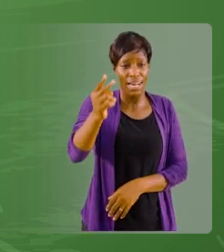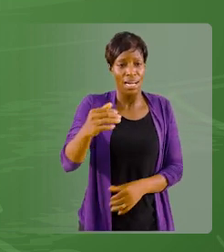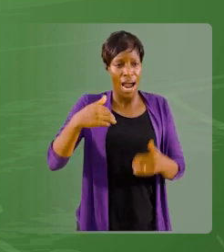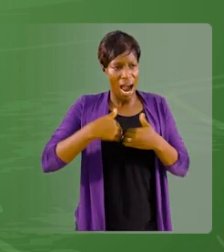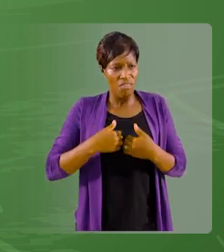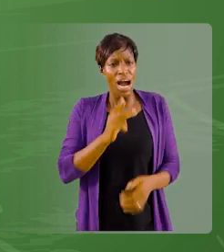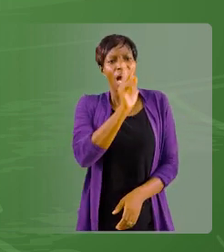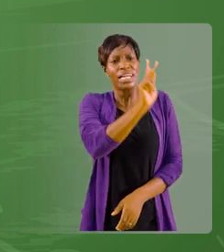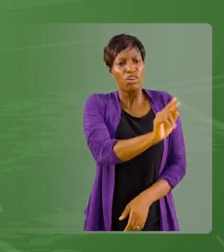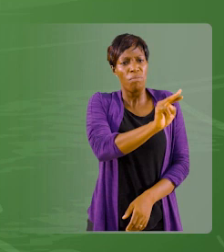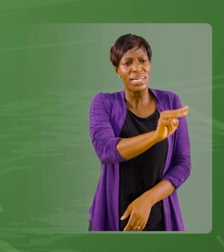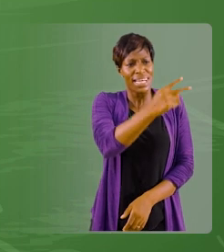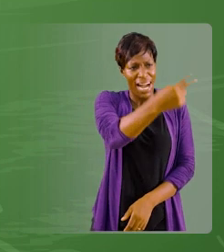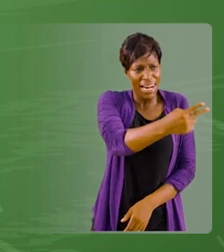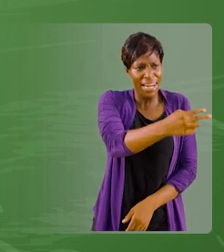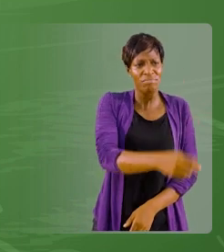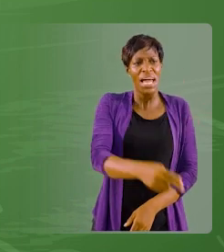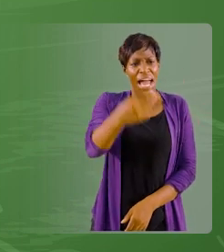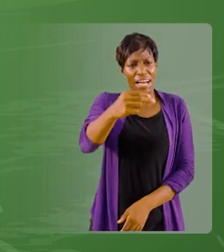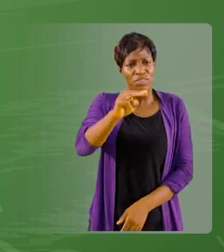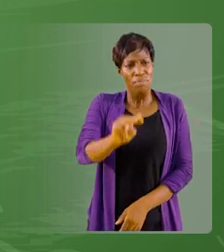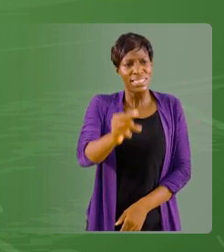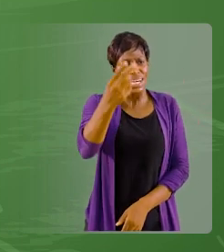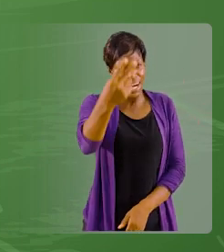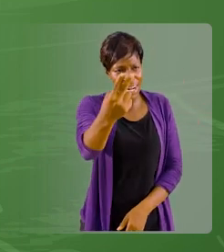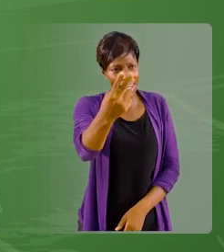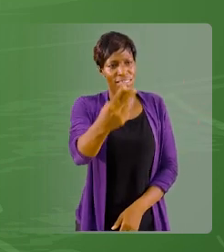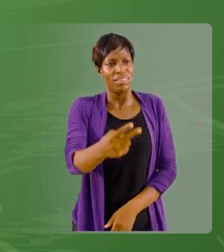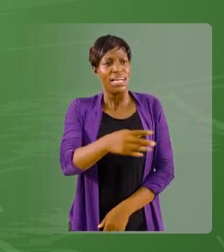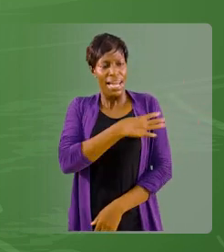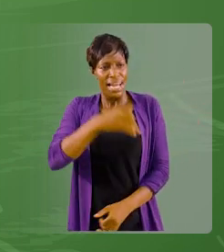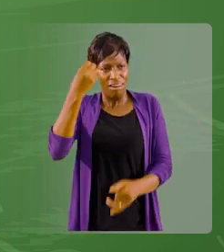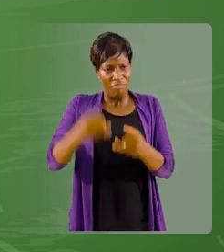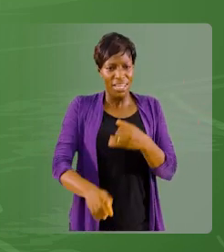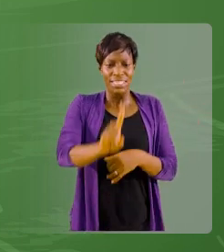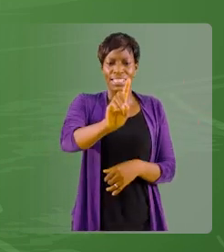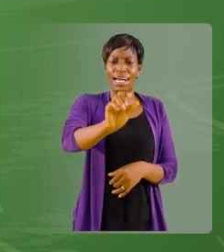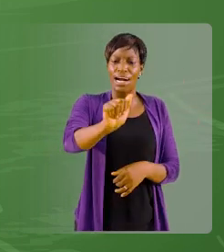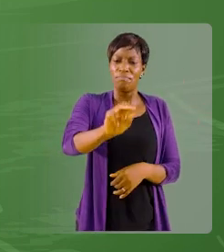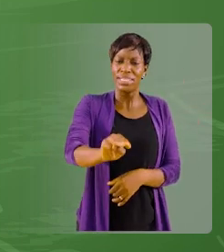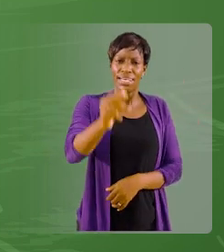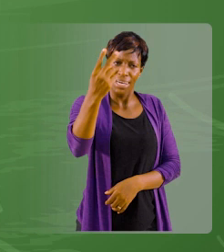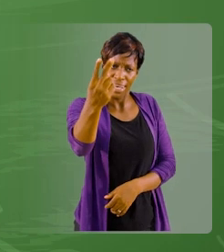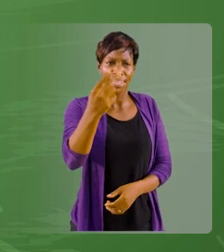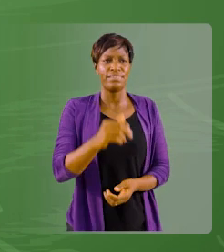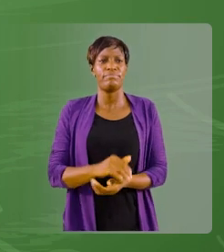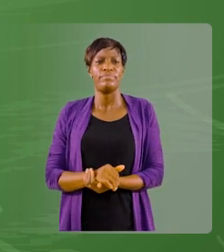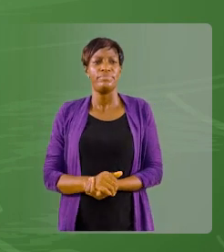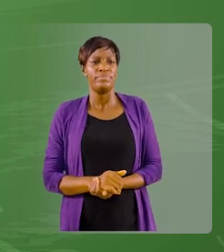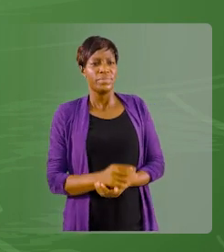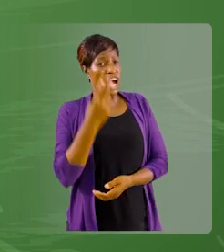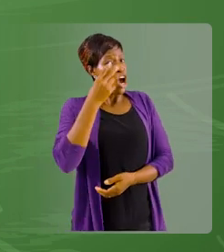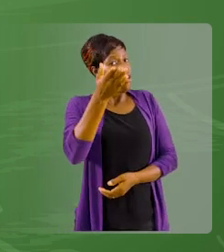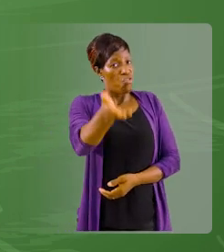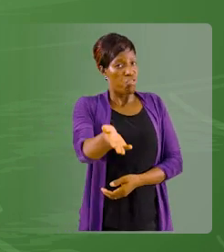carré. L'hectomètre carré, c'est bien. Et enfin, le kilomètre carré, c'est bien.